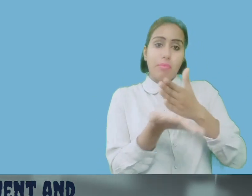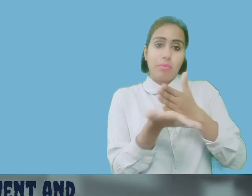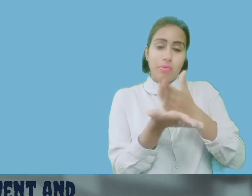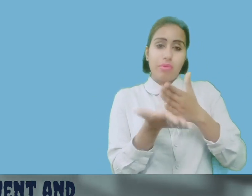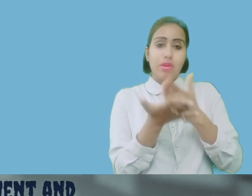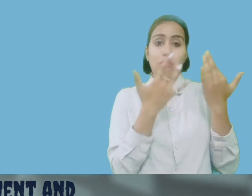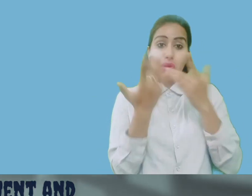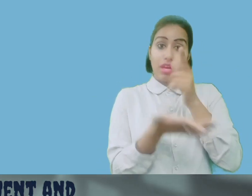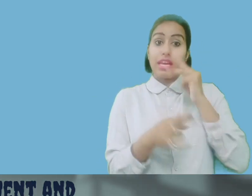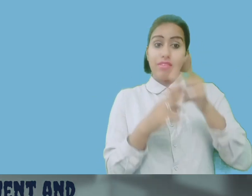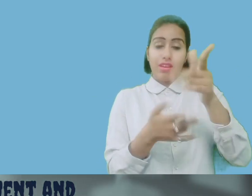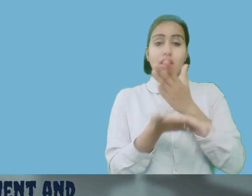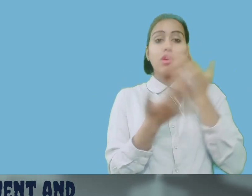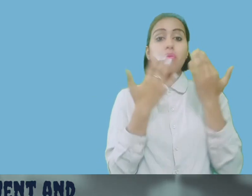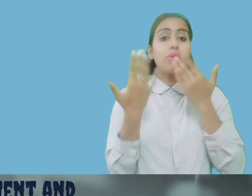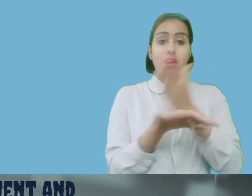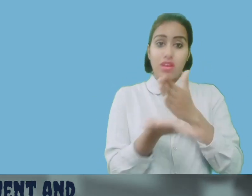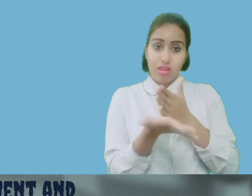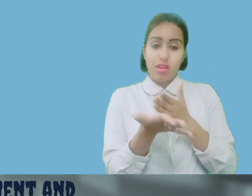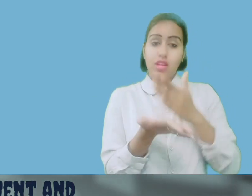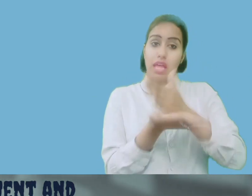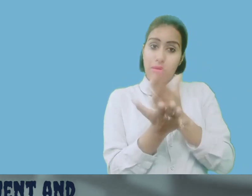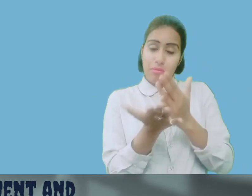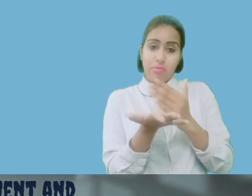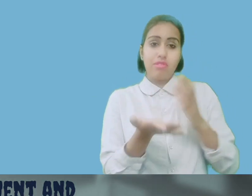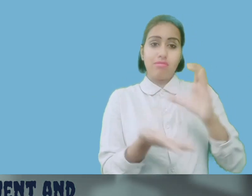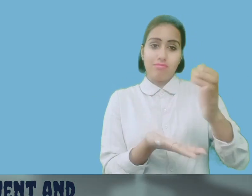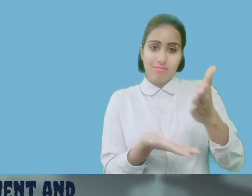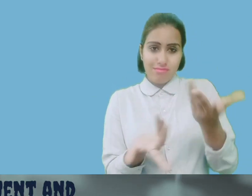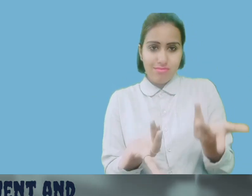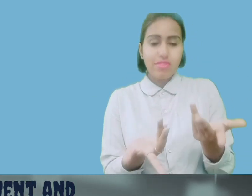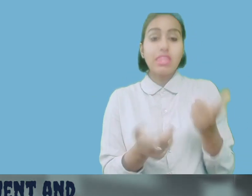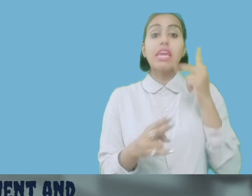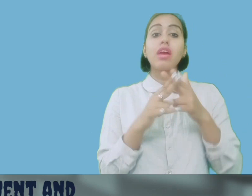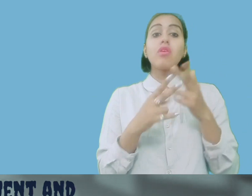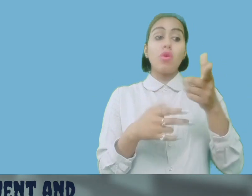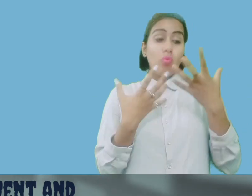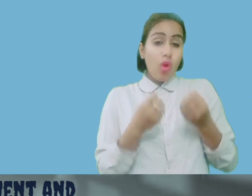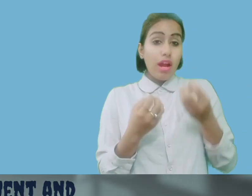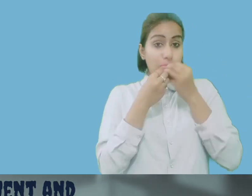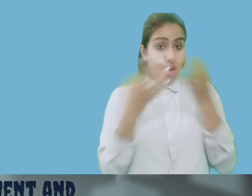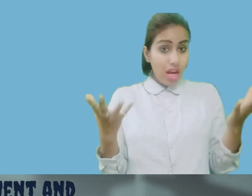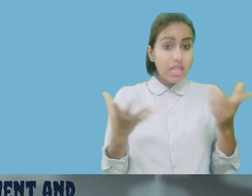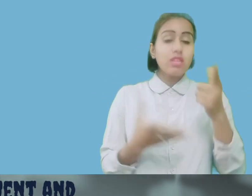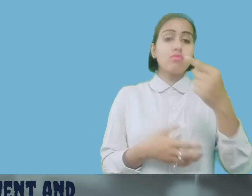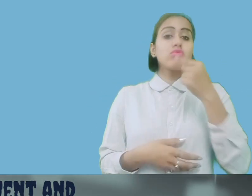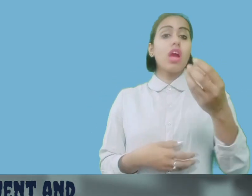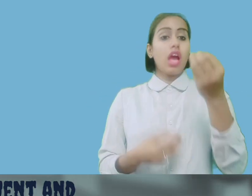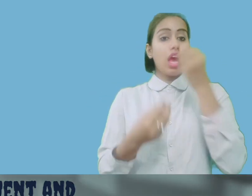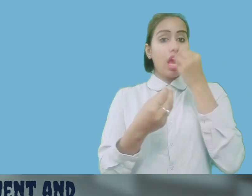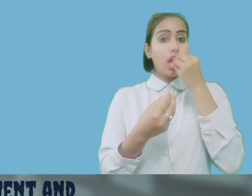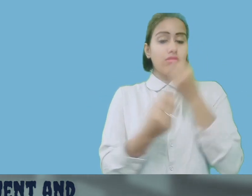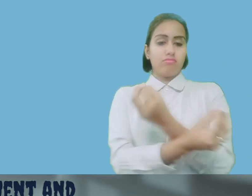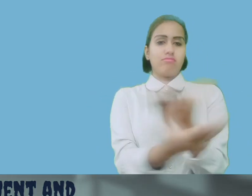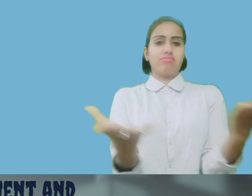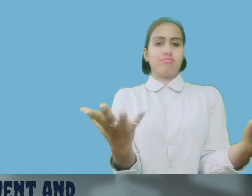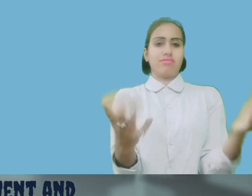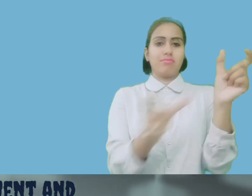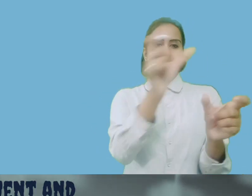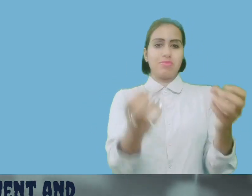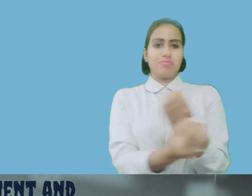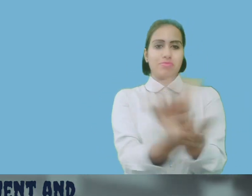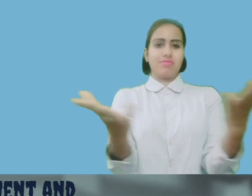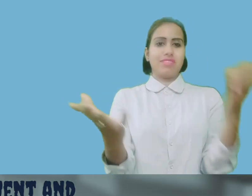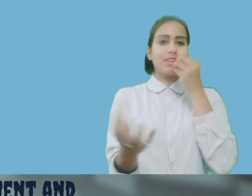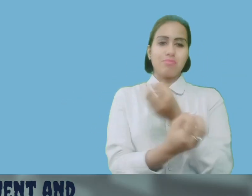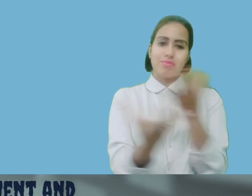है आपसे कि चूँकि आप सर्टिफाइड अनुवादक हैं, तो बड़े बड़े लोगों के अनुवादक के रूप में आप काम कर चुकी हैं,